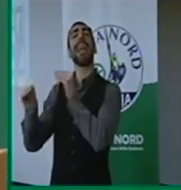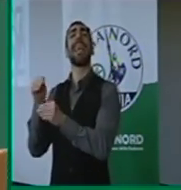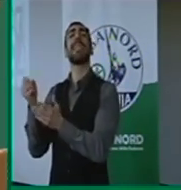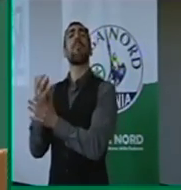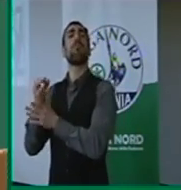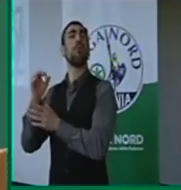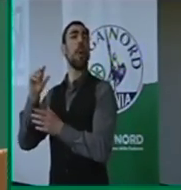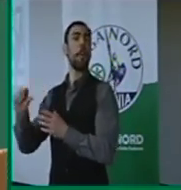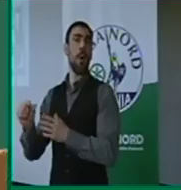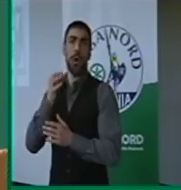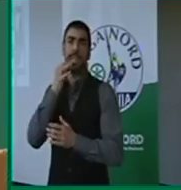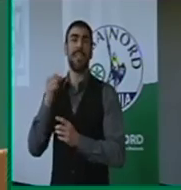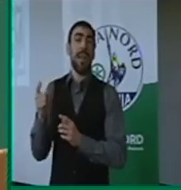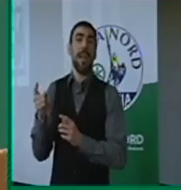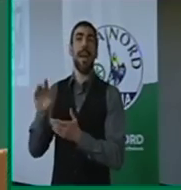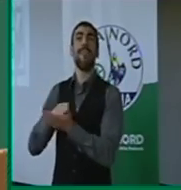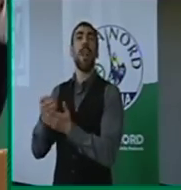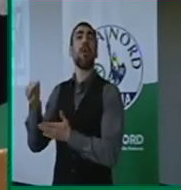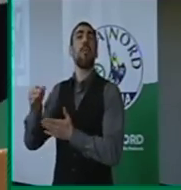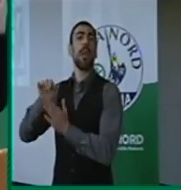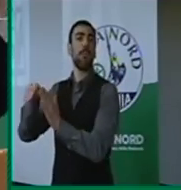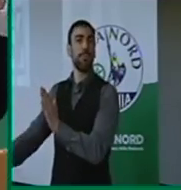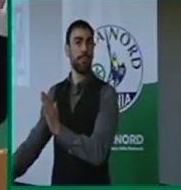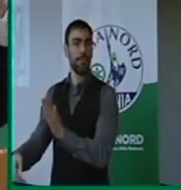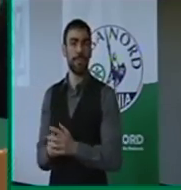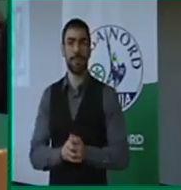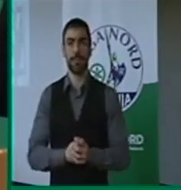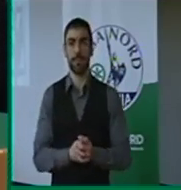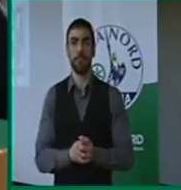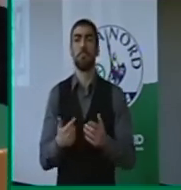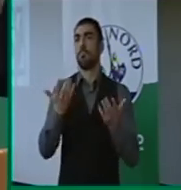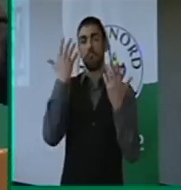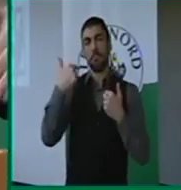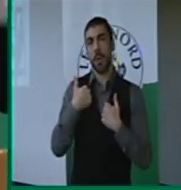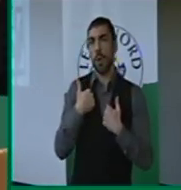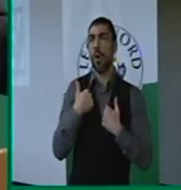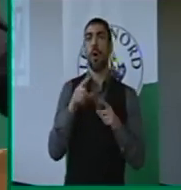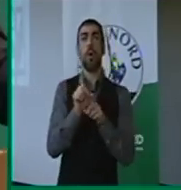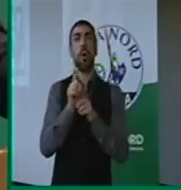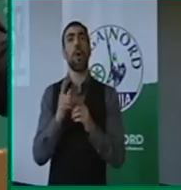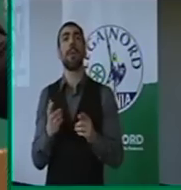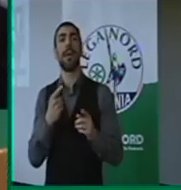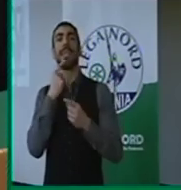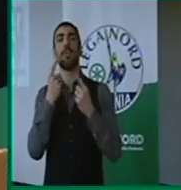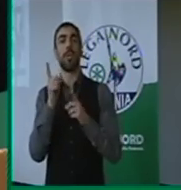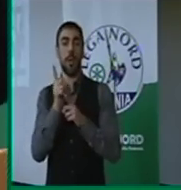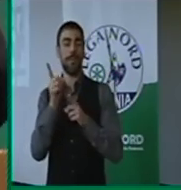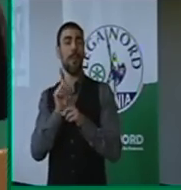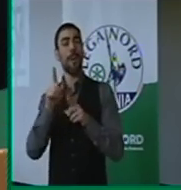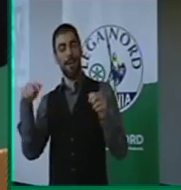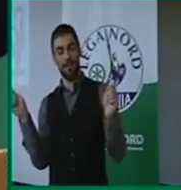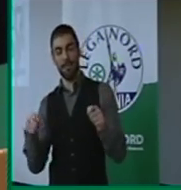dei prodotti Allora il valore della moneta scende in questo caso Noi siamo invece esattamente come la situazione della bacchetta